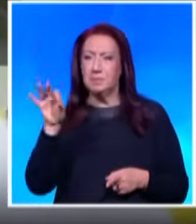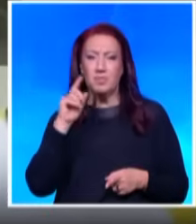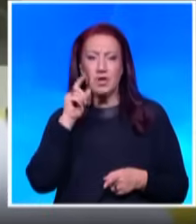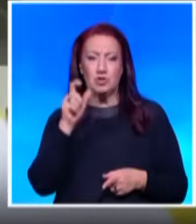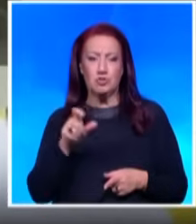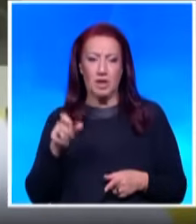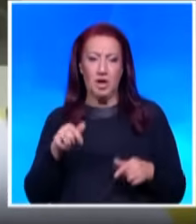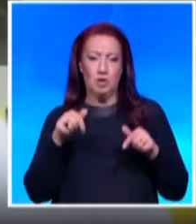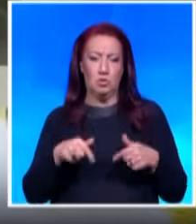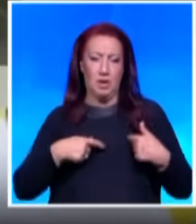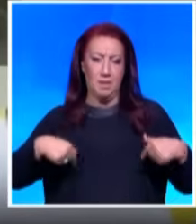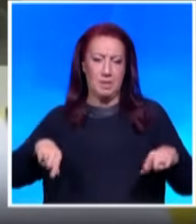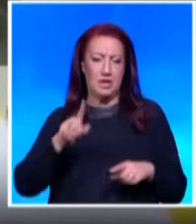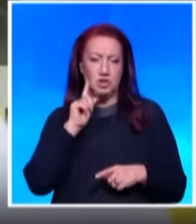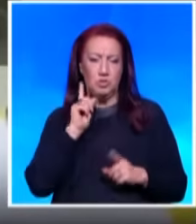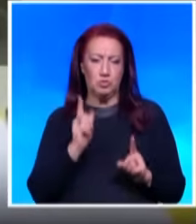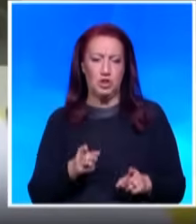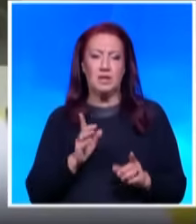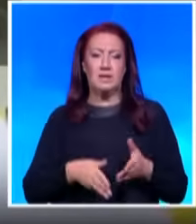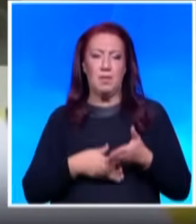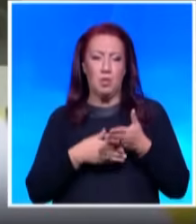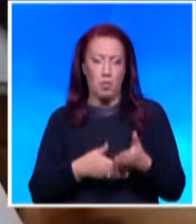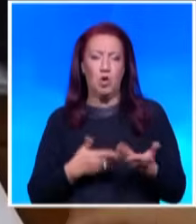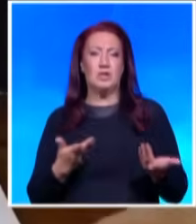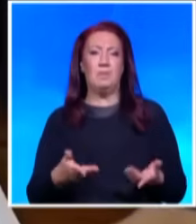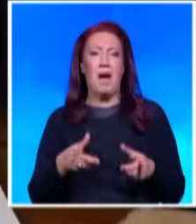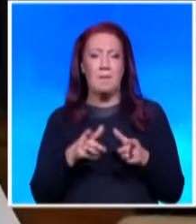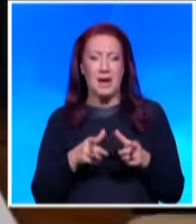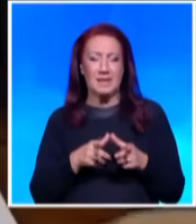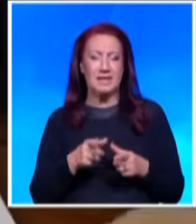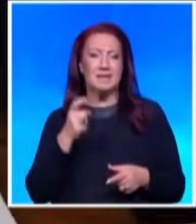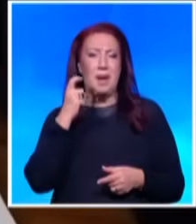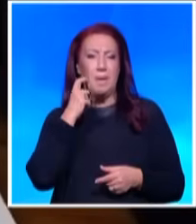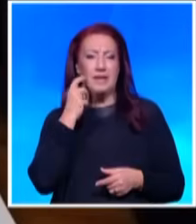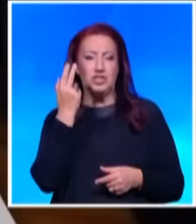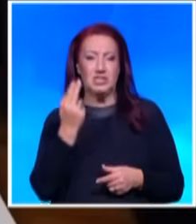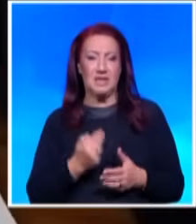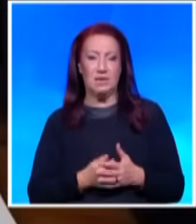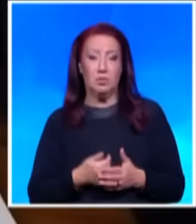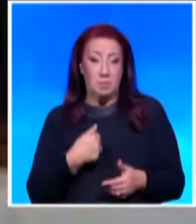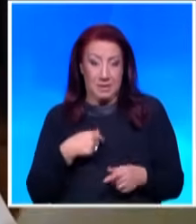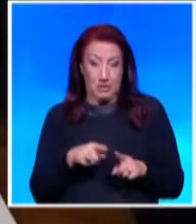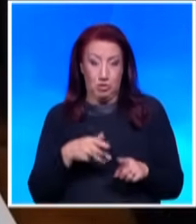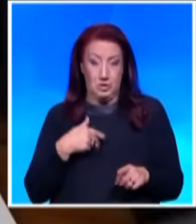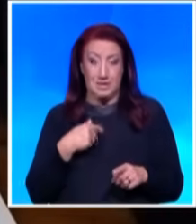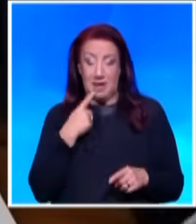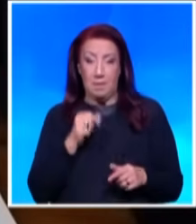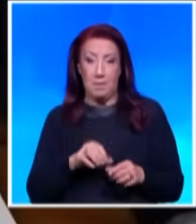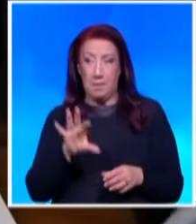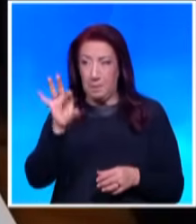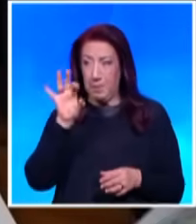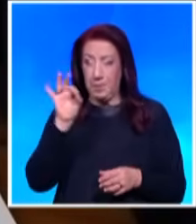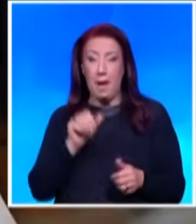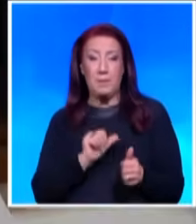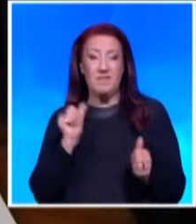Пусме си наши момчета, ще те ли да помогнем на Марти, на някой, на Баче Цено? Аз искам преференции. Добре. Само да ви